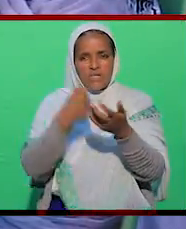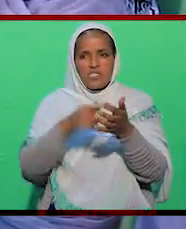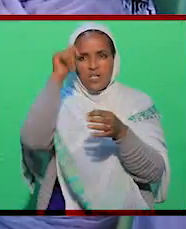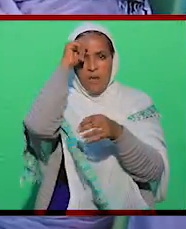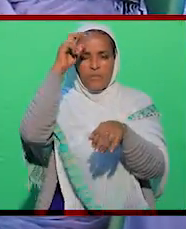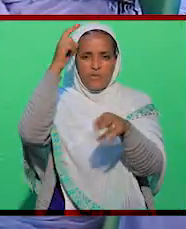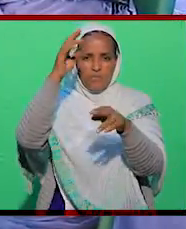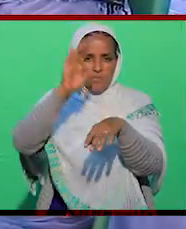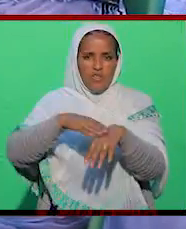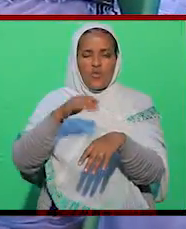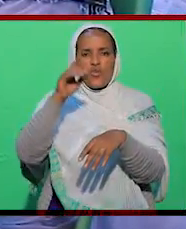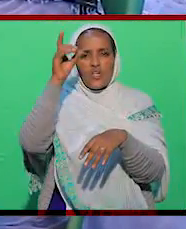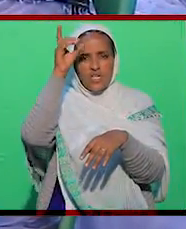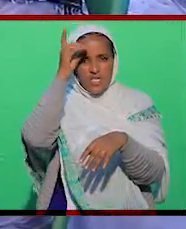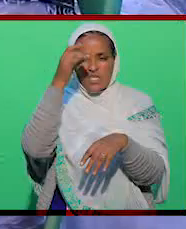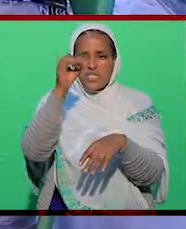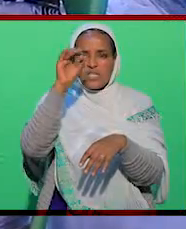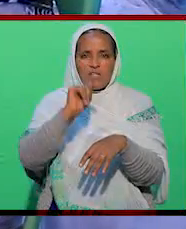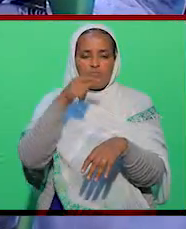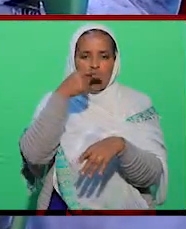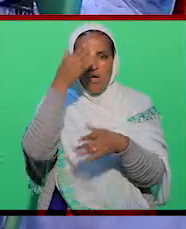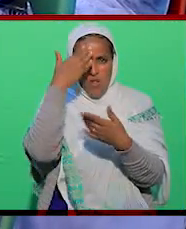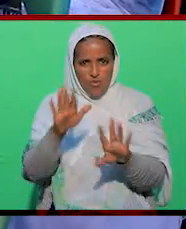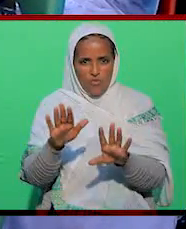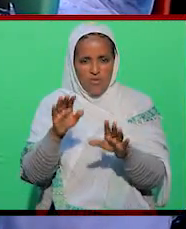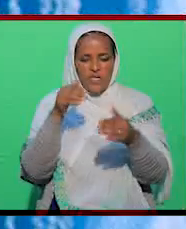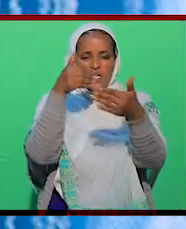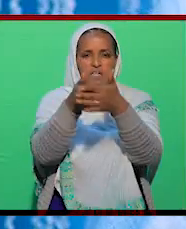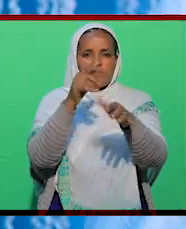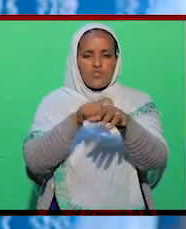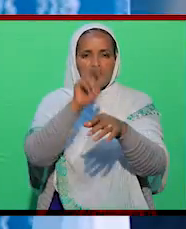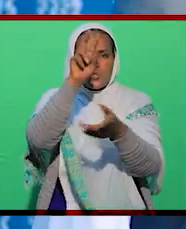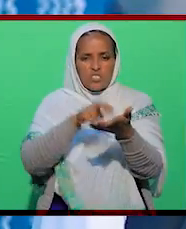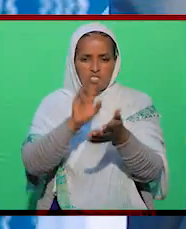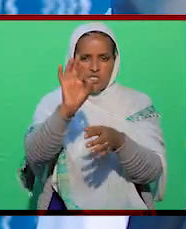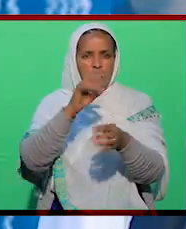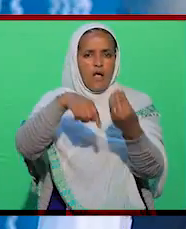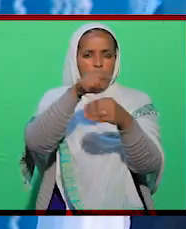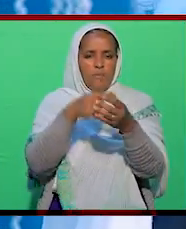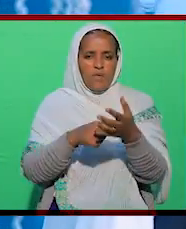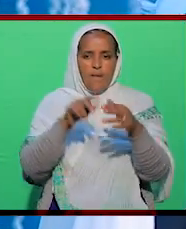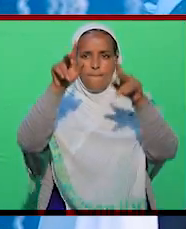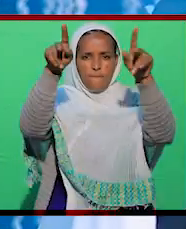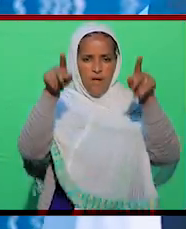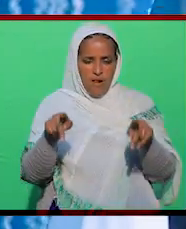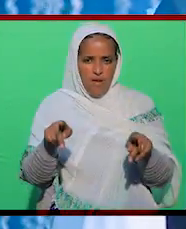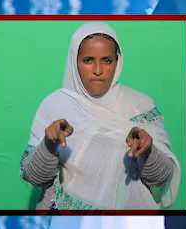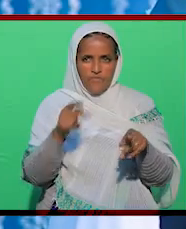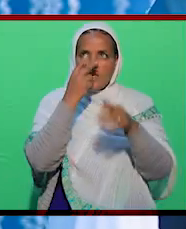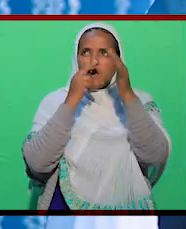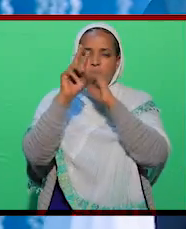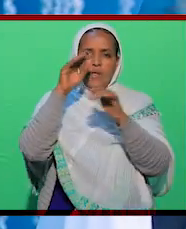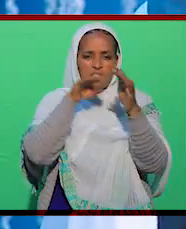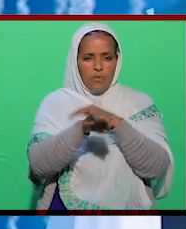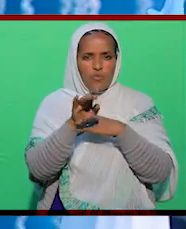የነሱ ደግሞ ትራምፕን የሚጠራው ክሊንተን ነው ብለው እንደሆነ አላውቅም። ቅርብ ጊዜ አሁን 2009 ላይ